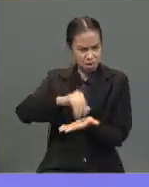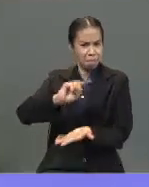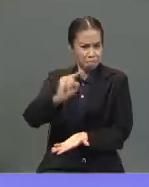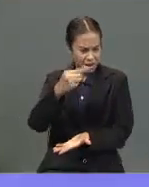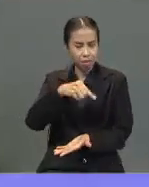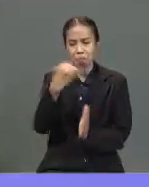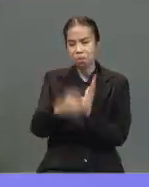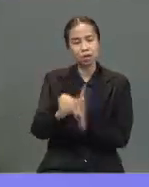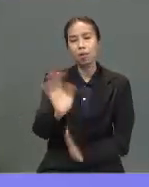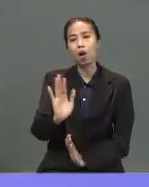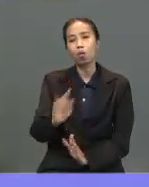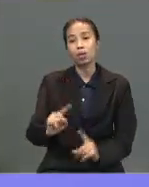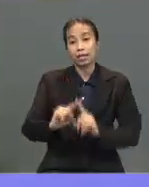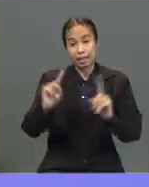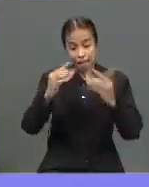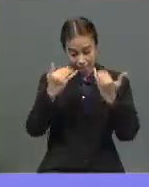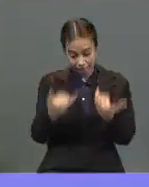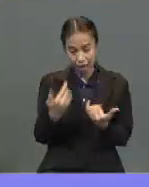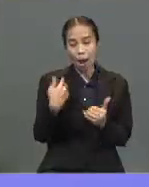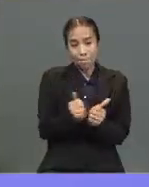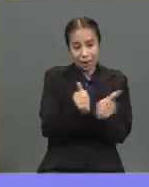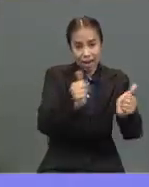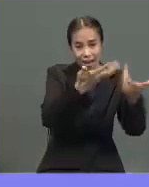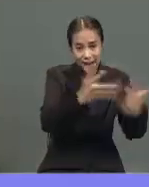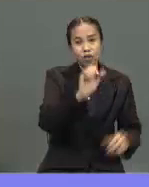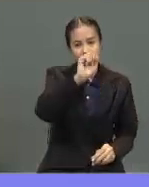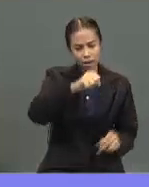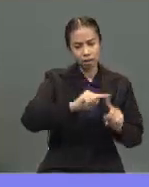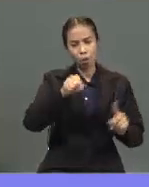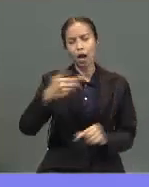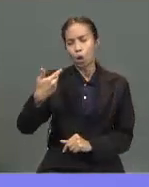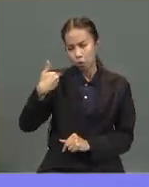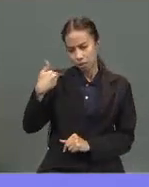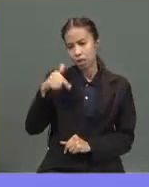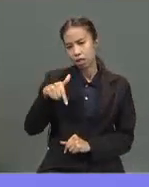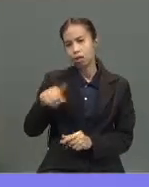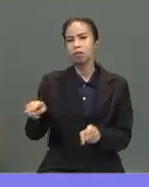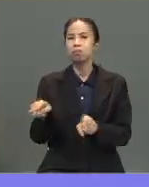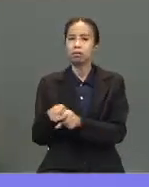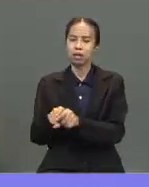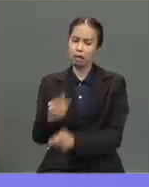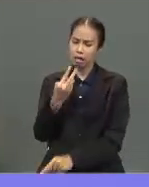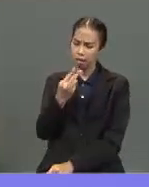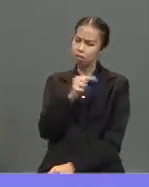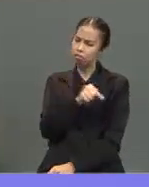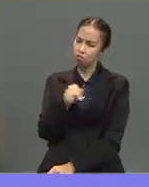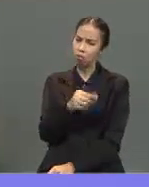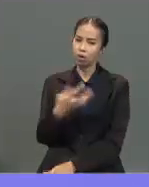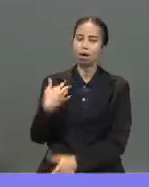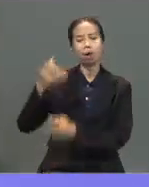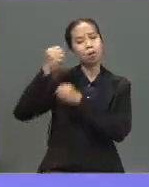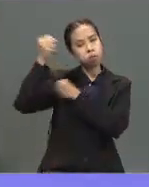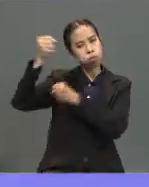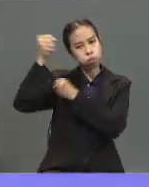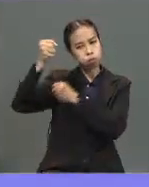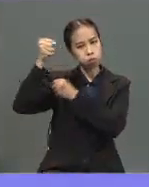ที่ประกันตัวออกมาเพื่อจะมีการชุมนุมมาถ้าเรื่องอีกหลายครั้งก็ว่ายังเห็นทั้งของไม้ระยองแล้วทนายอานนท์เนี่ยขึ้นเวที